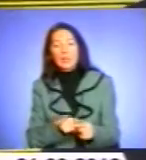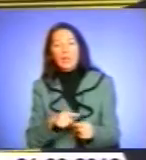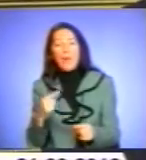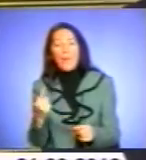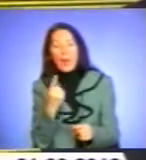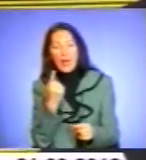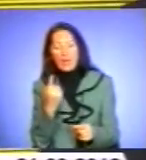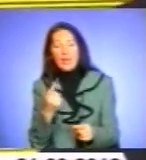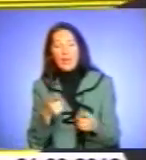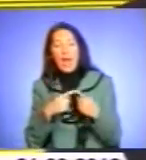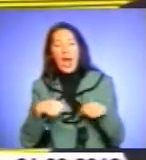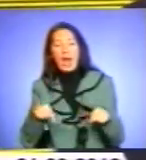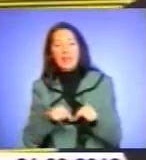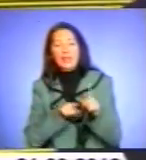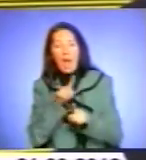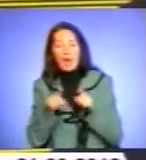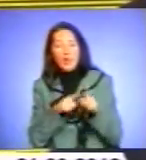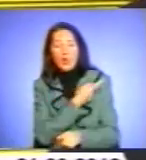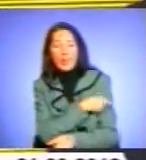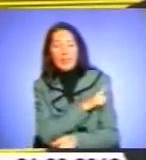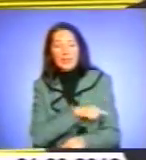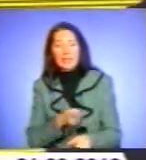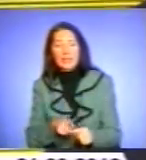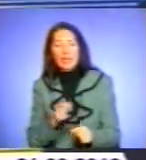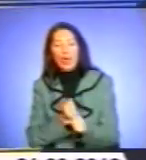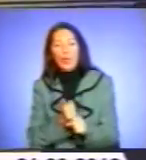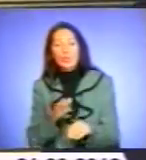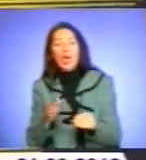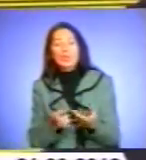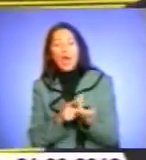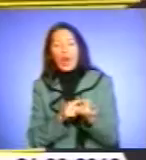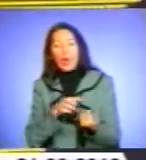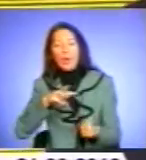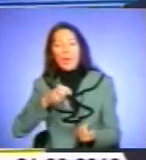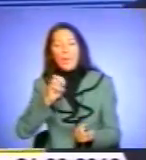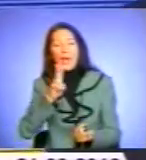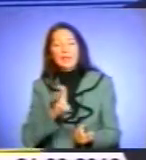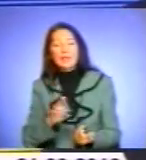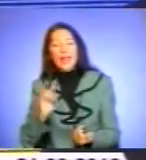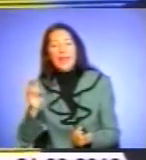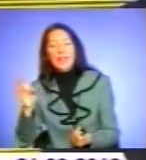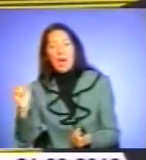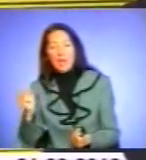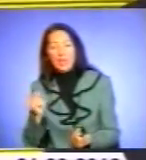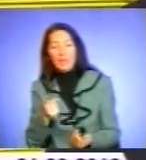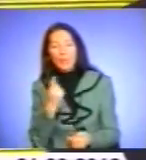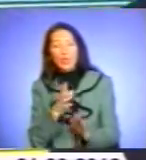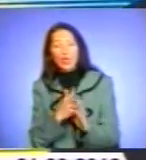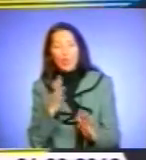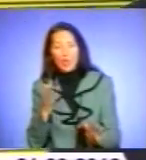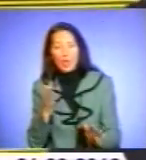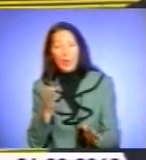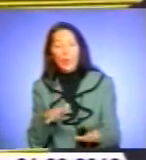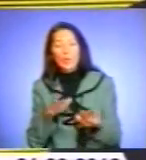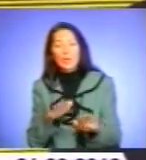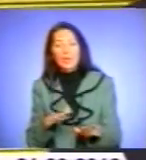ланки медицини. І це робиться за рахунок меценатів. І знову ж таки, і в першу чергу, так як це сільська